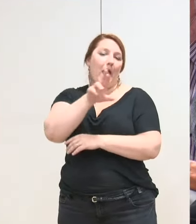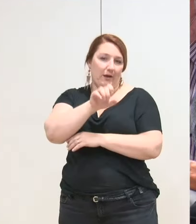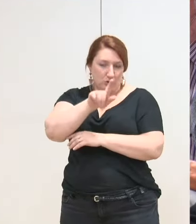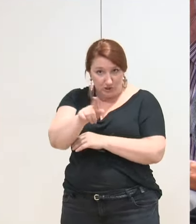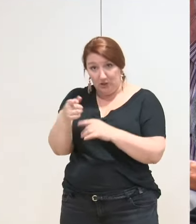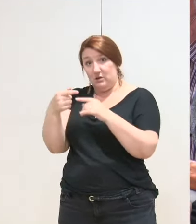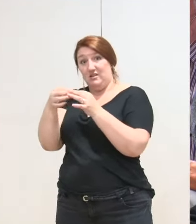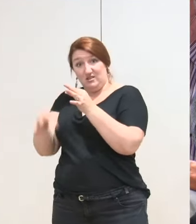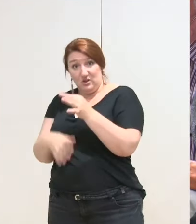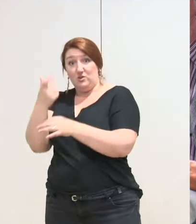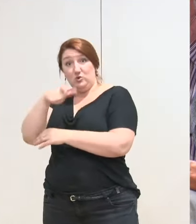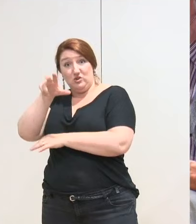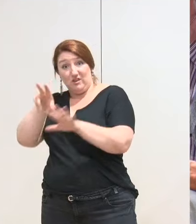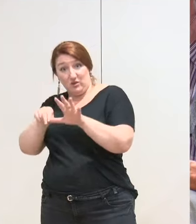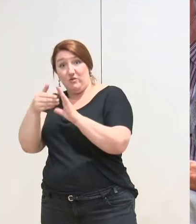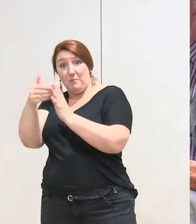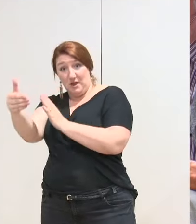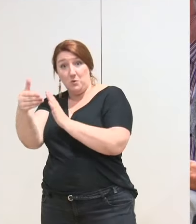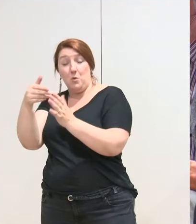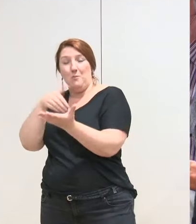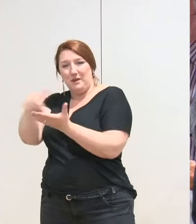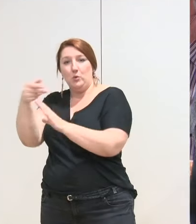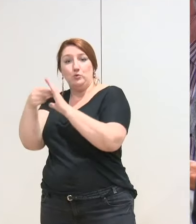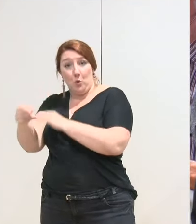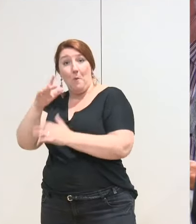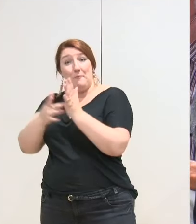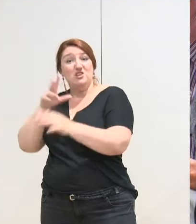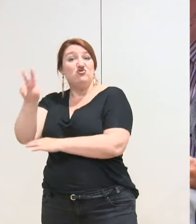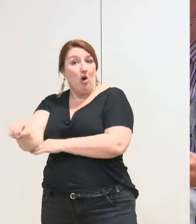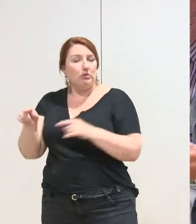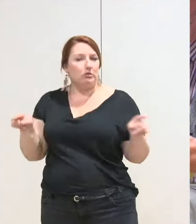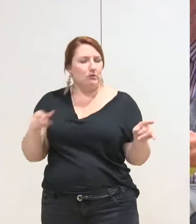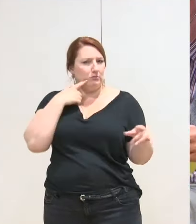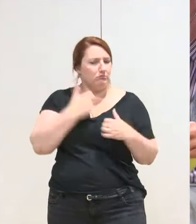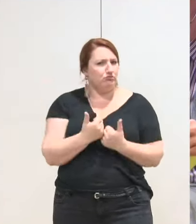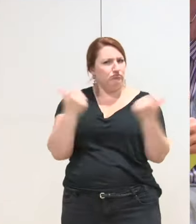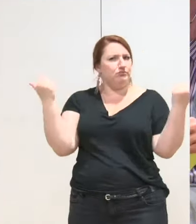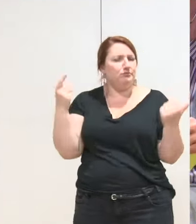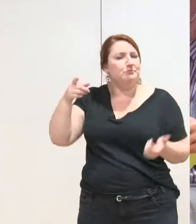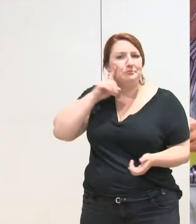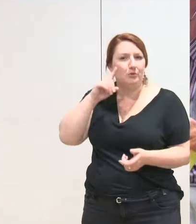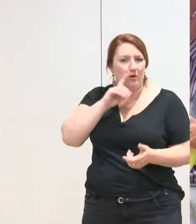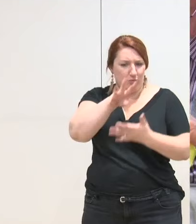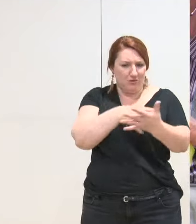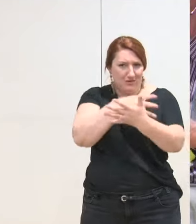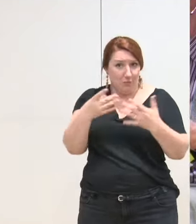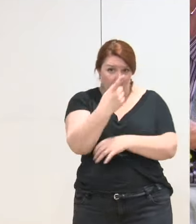280 millions d'euros page 30 je voudrais qu'on puisse m'expliquer cet écart de chiffres sur les tableaux qui viennent de nos services encore une